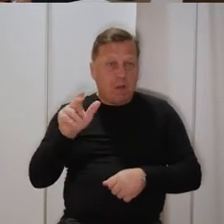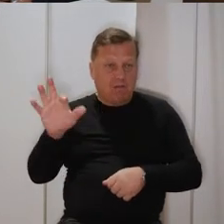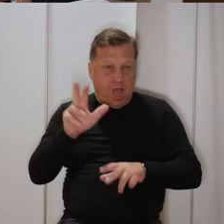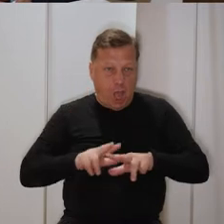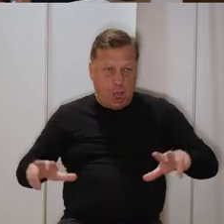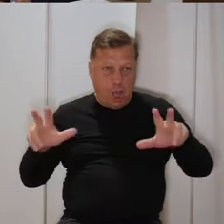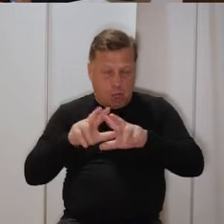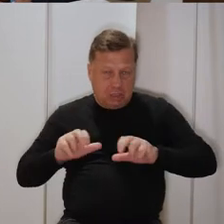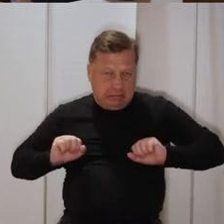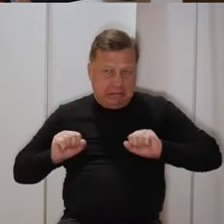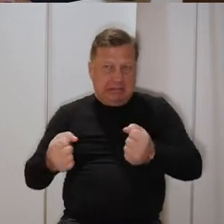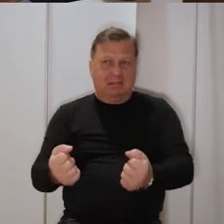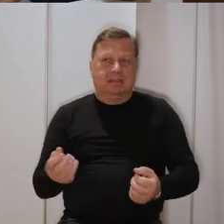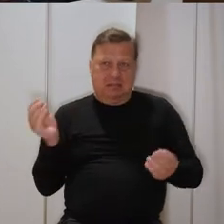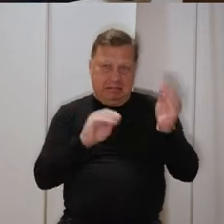momencie.